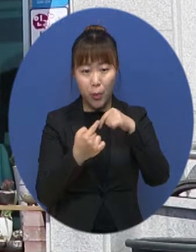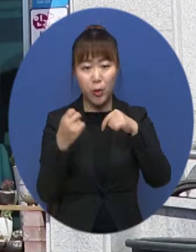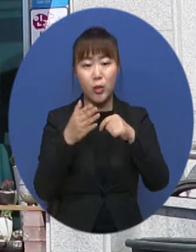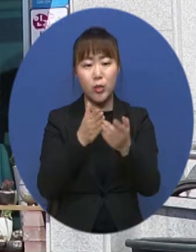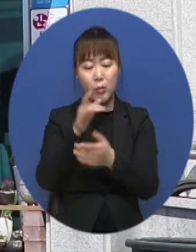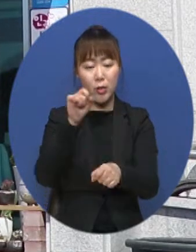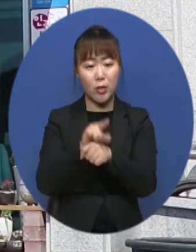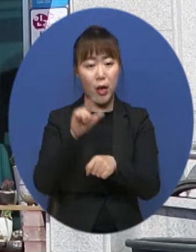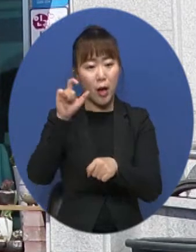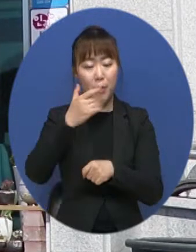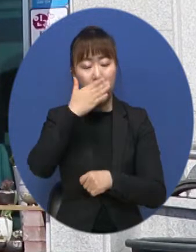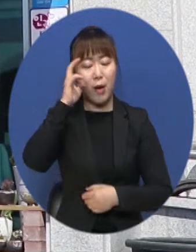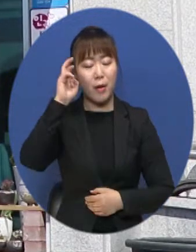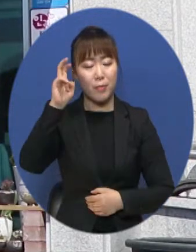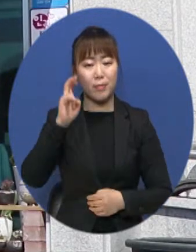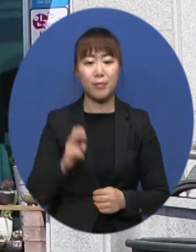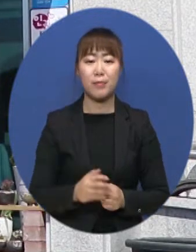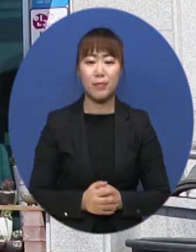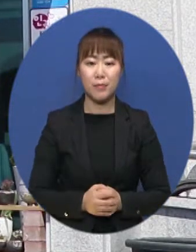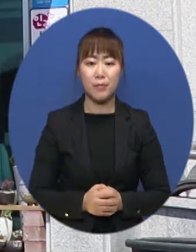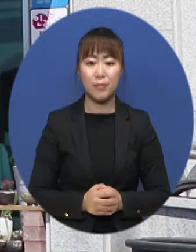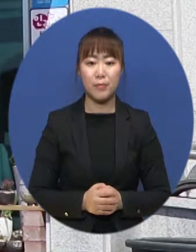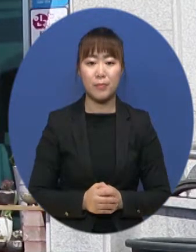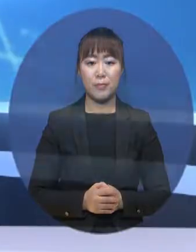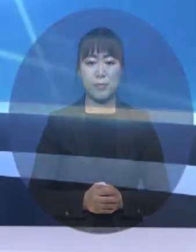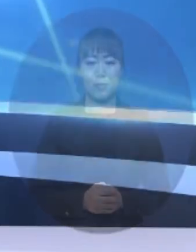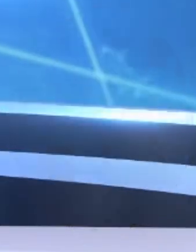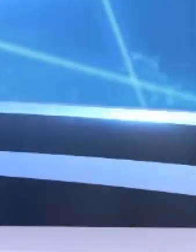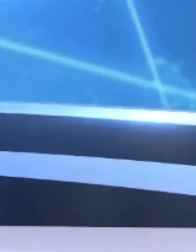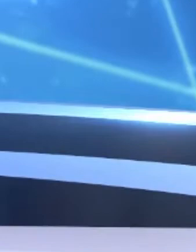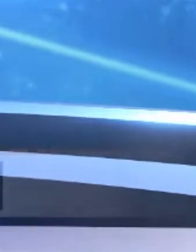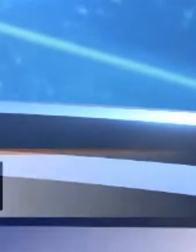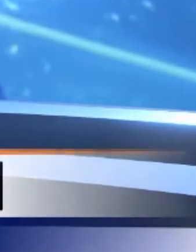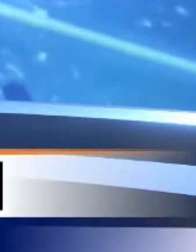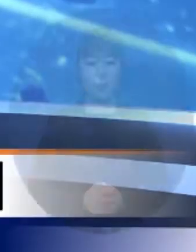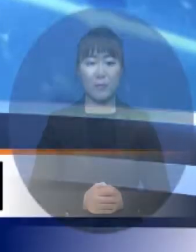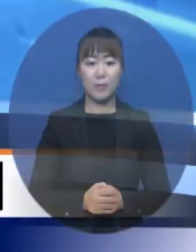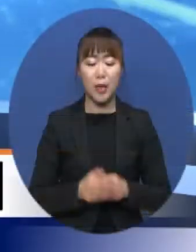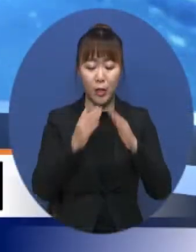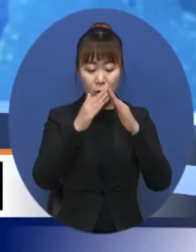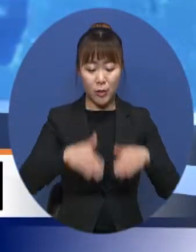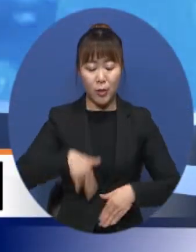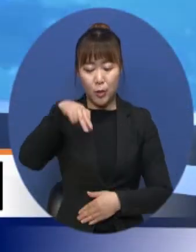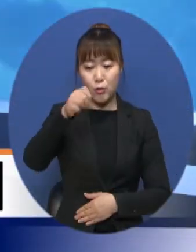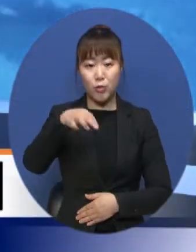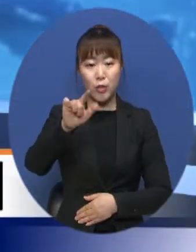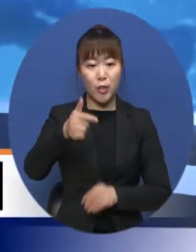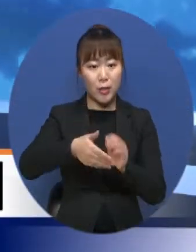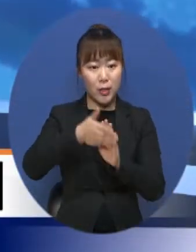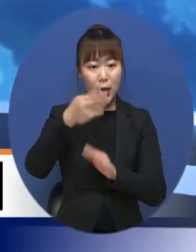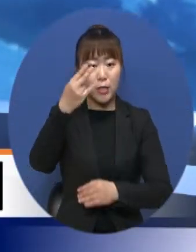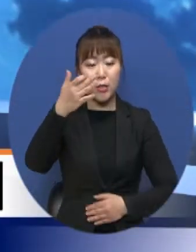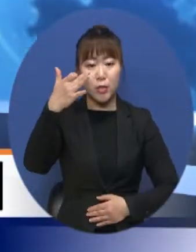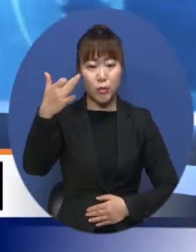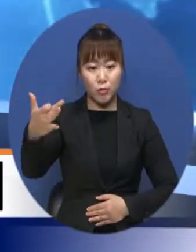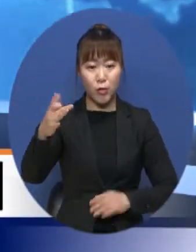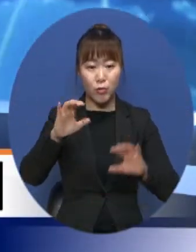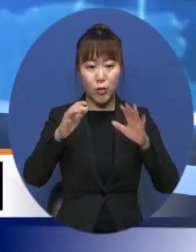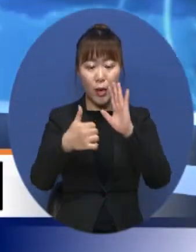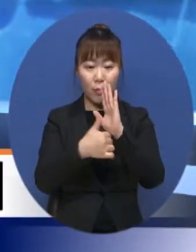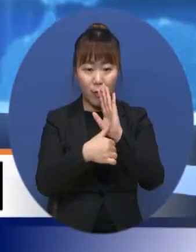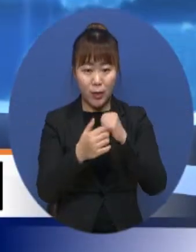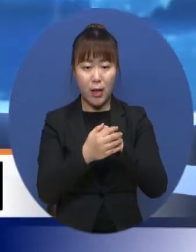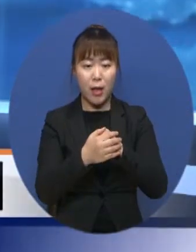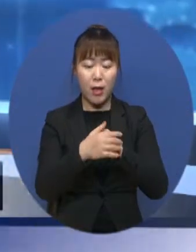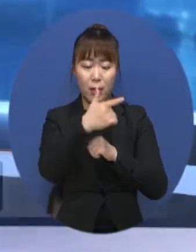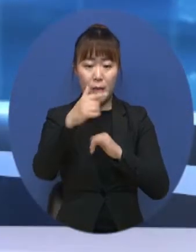것으로 기대됩니다. 복지TV 뉴스 유채린입니다. 전남 순천시가 2019 국가 브랜드 대상